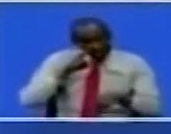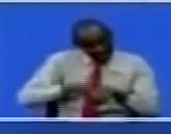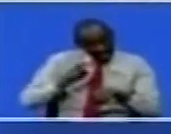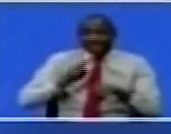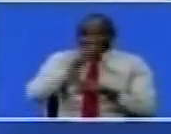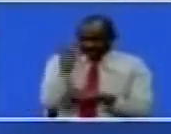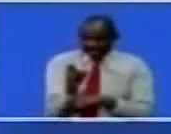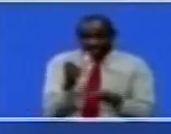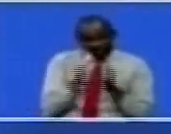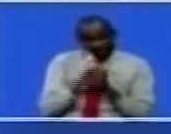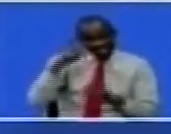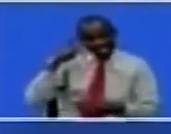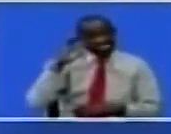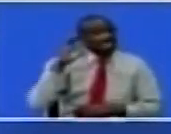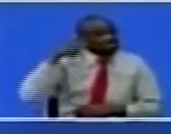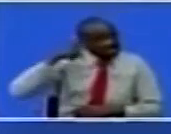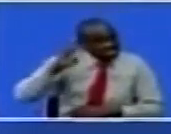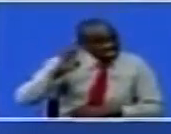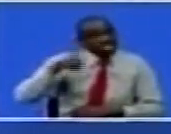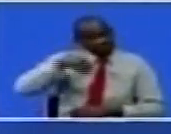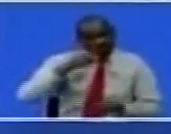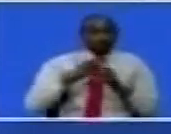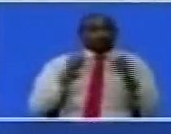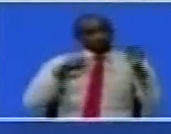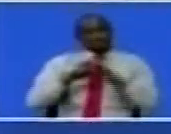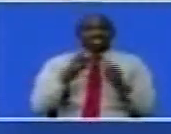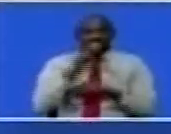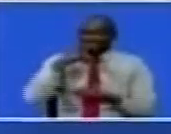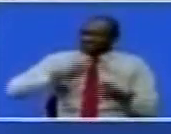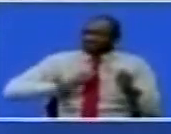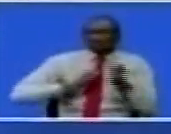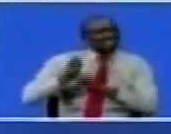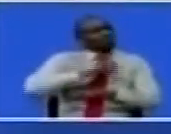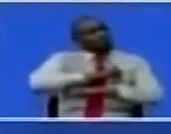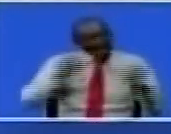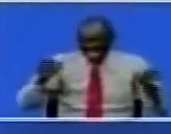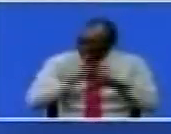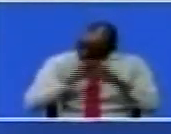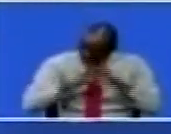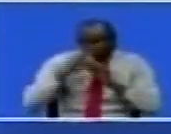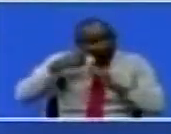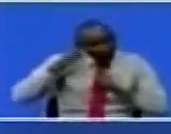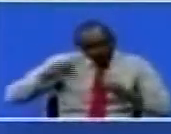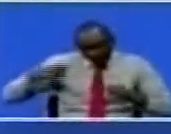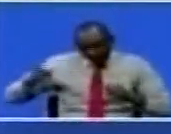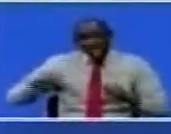tulipofanya mtihani wa KCP wa kwenda kwa secondary, alipita paka kila pahali wanataka yeye.